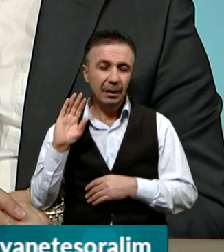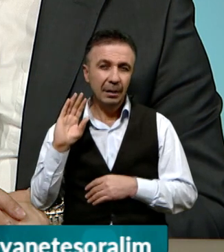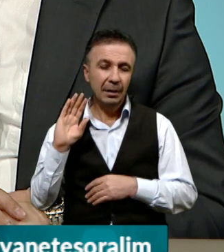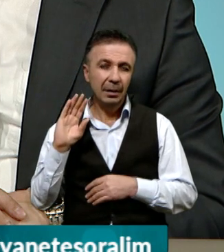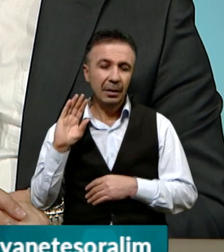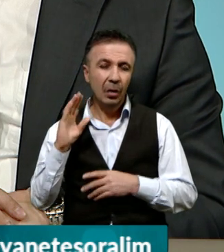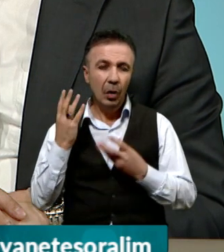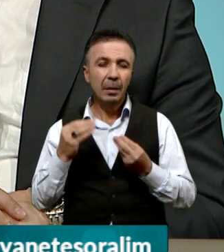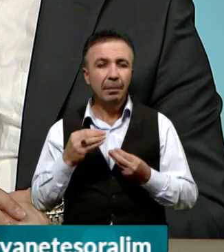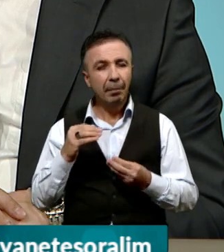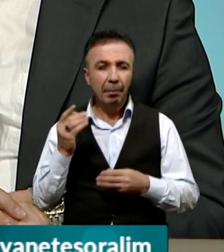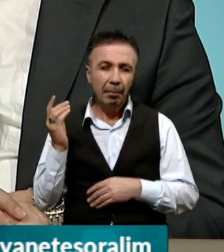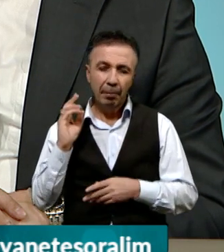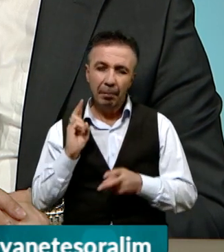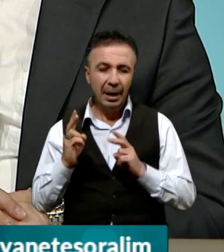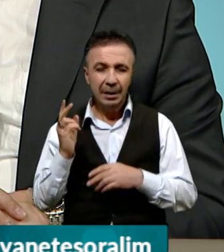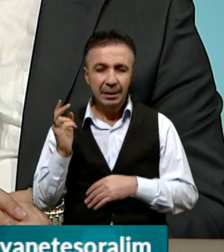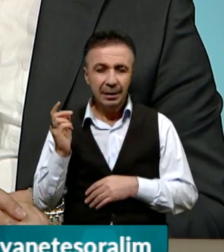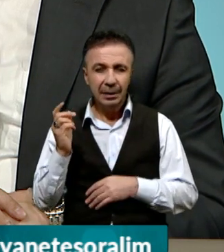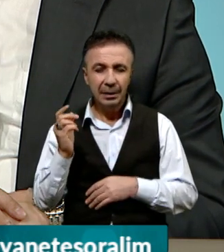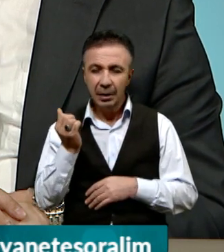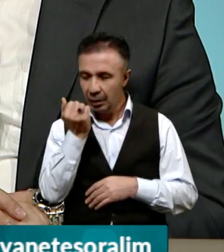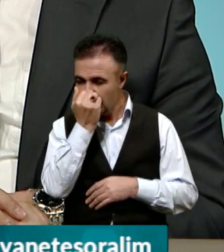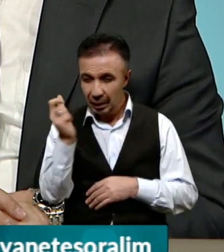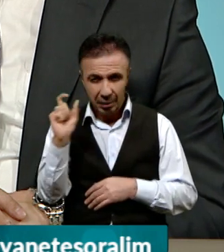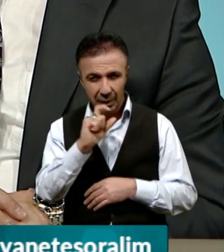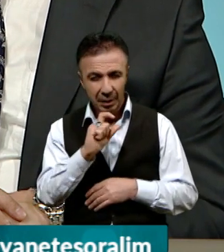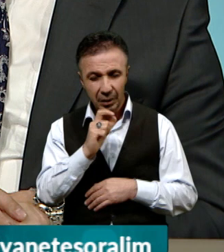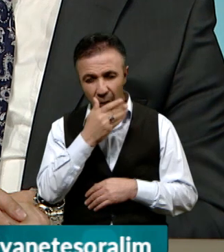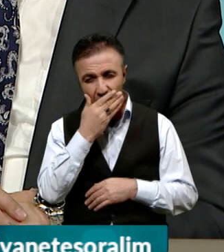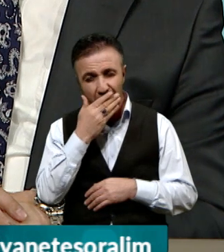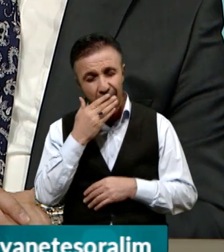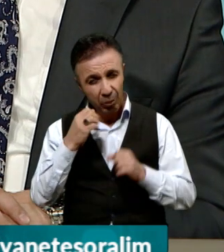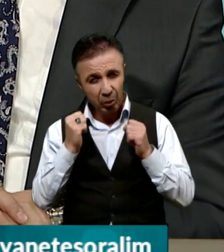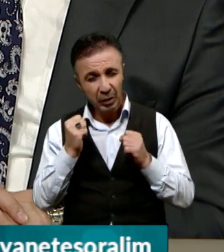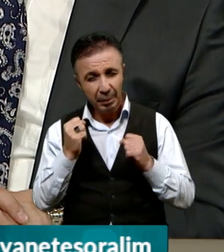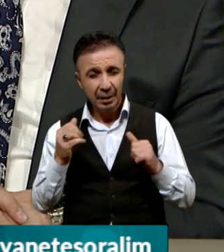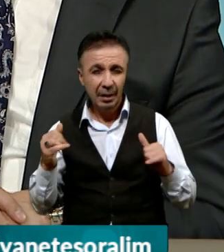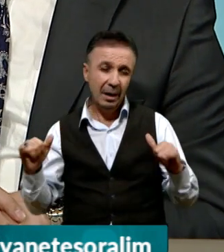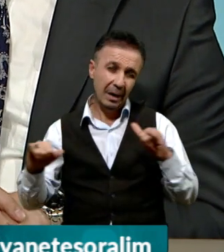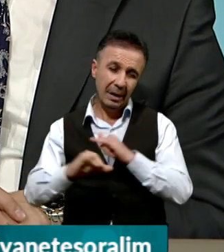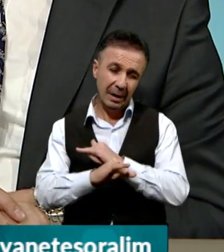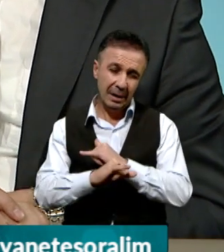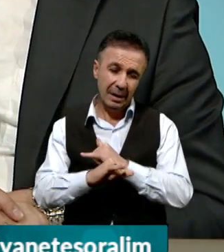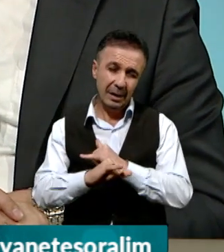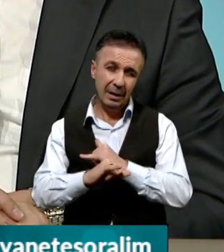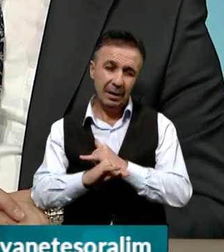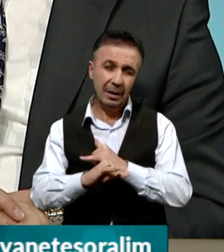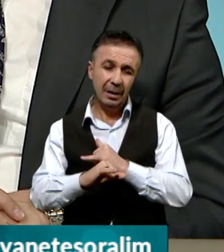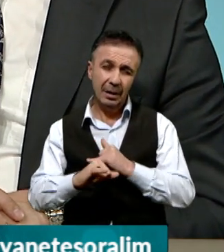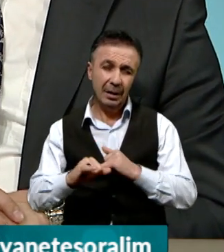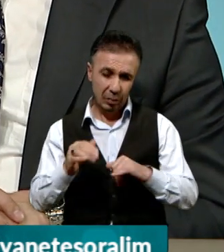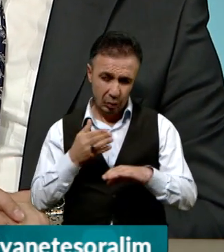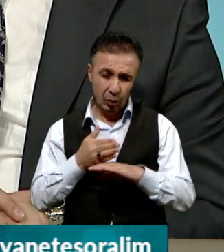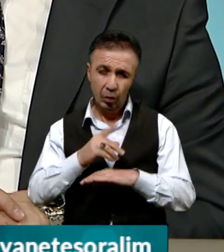geçer. İşte hanımefendilerin özel günlerinde tutamadıkları oruçların da yerine geçer mantığıyla yapıyorlar. Acaba bu doğru bir sonuca mı götürür yoksa